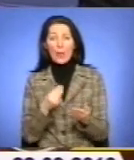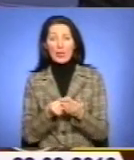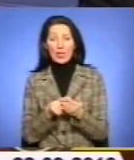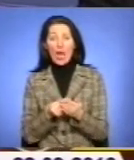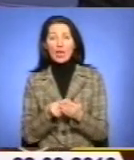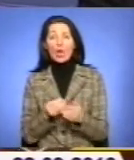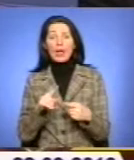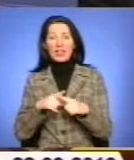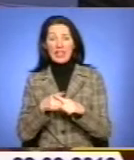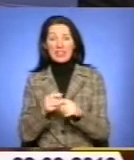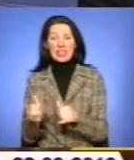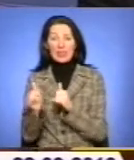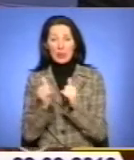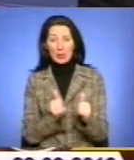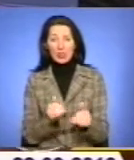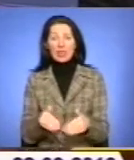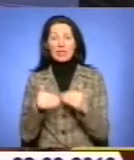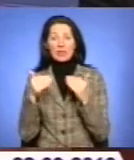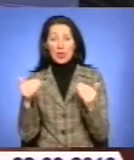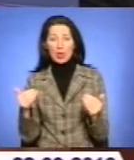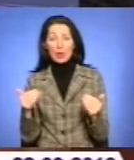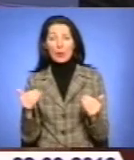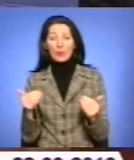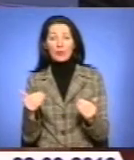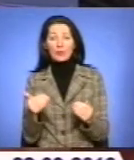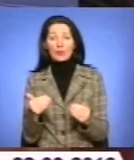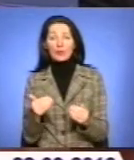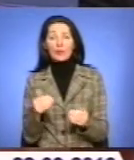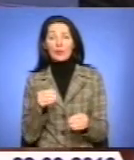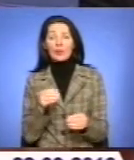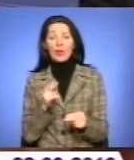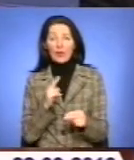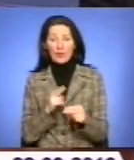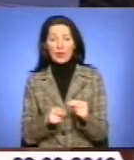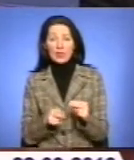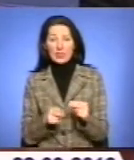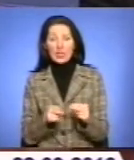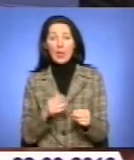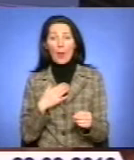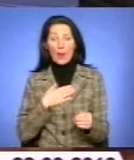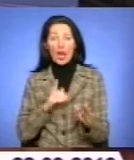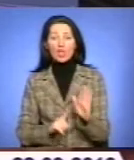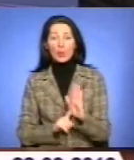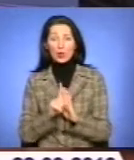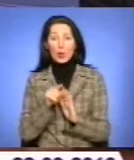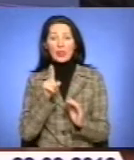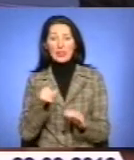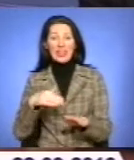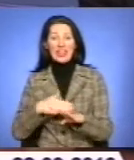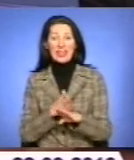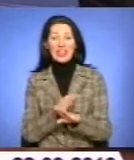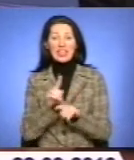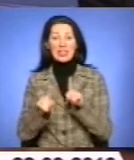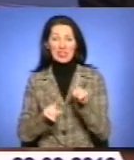матеріально-технічне забезпечення і збільшуємо. І без сумніву, в кінці кінців, ми започаткуємо ті якісні